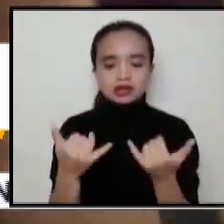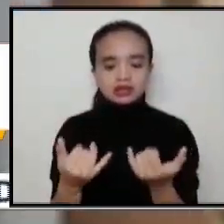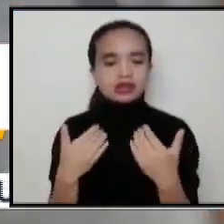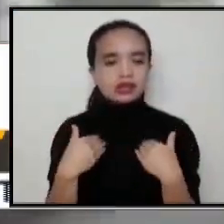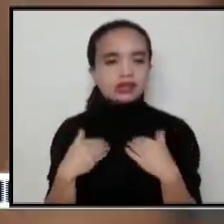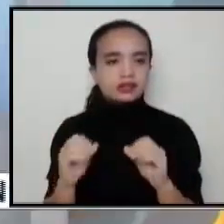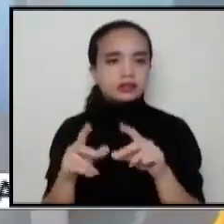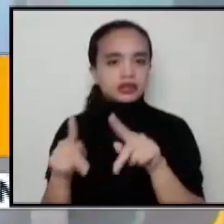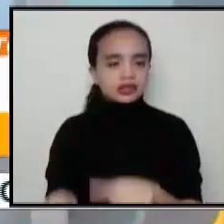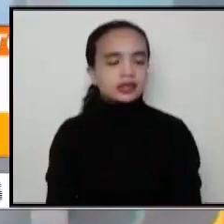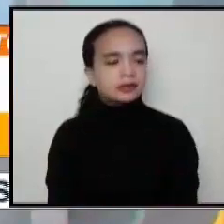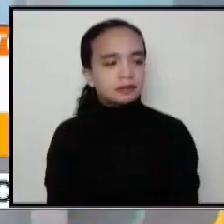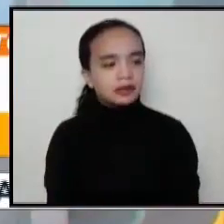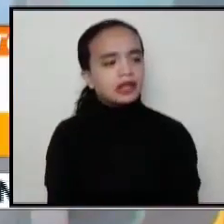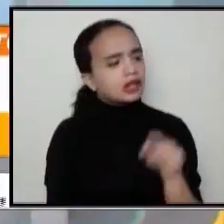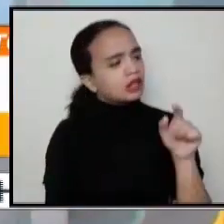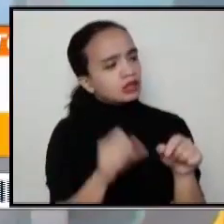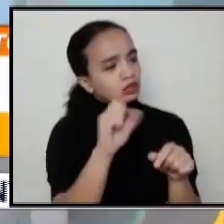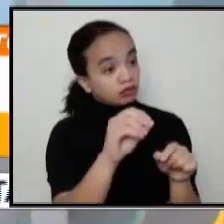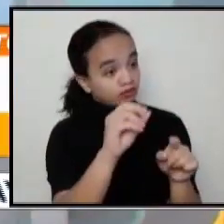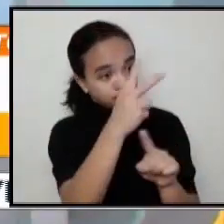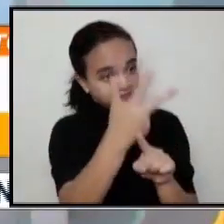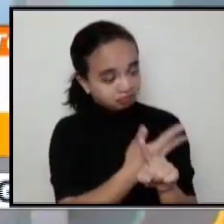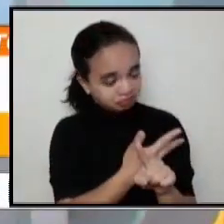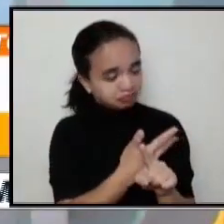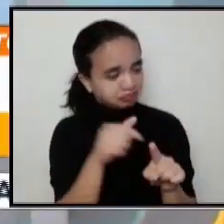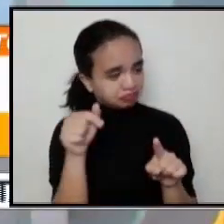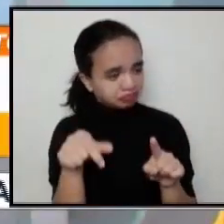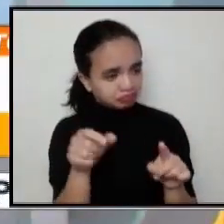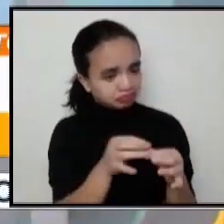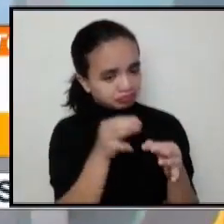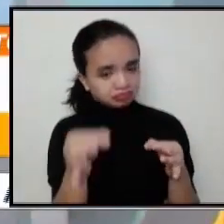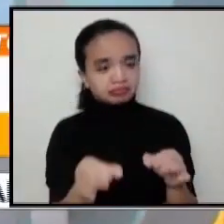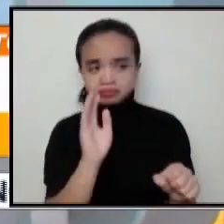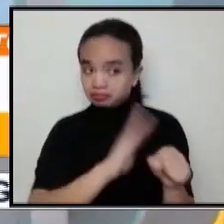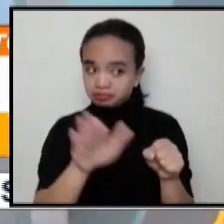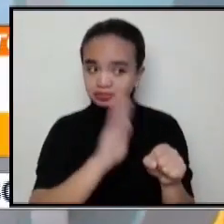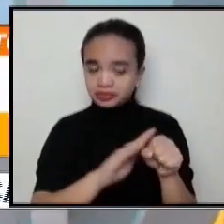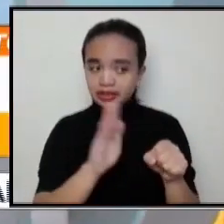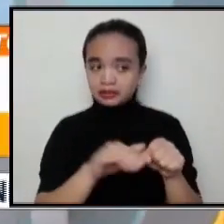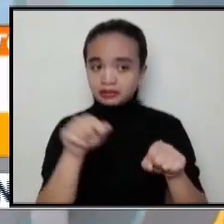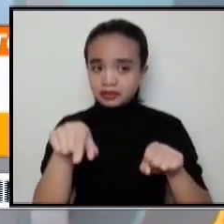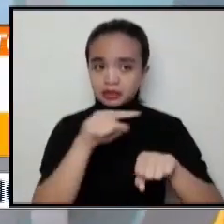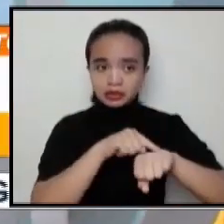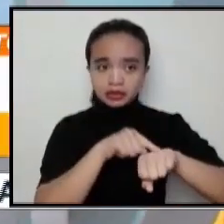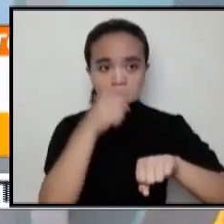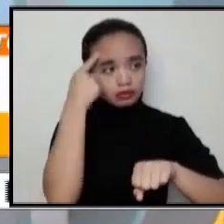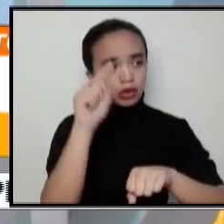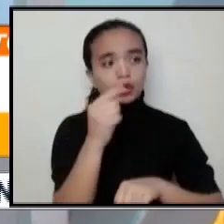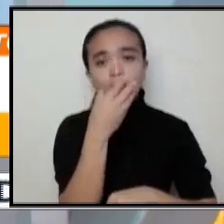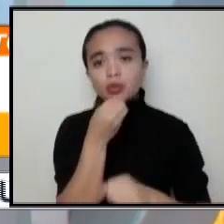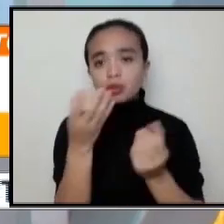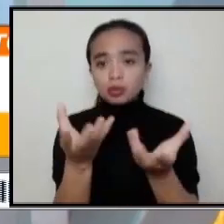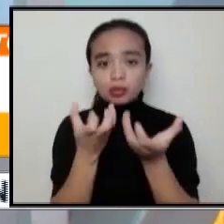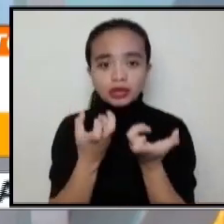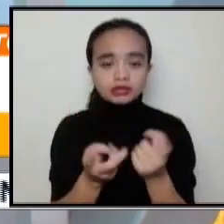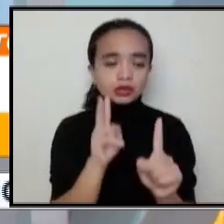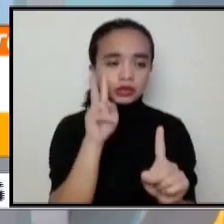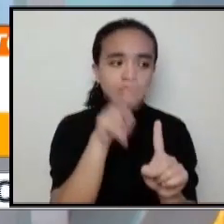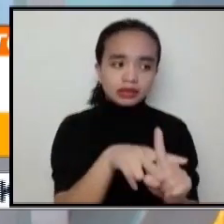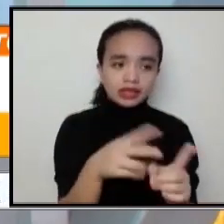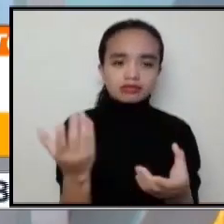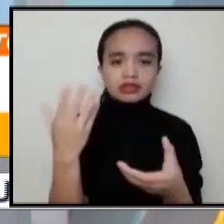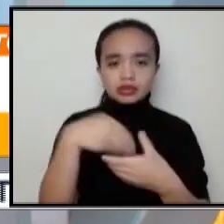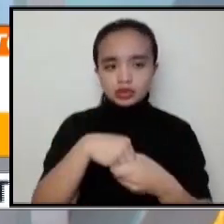ito pong 3 months na ito, magiging sapat na po itong time na ito, sir, ano, sa mga gusto pang sumama sa programang ito. At ano po yung